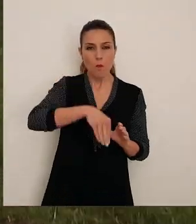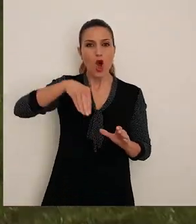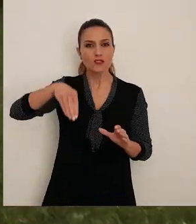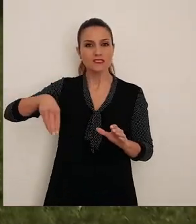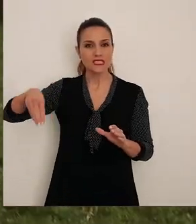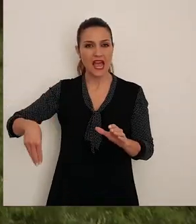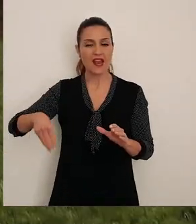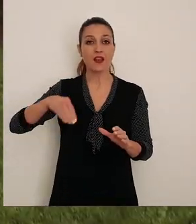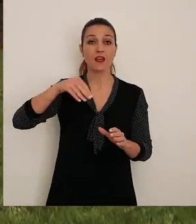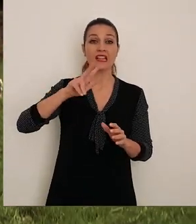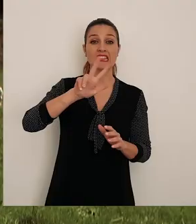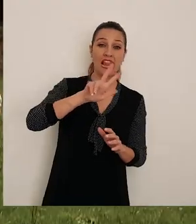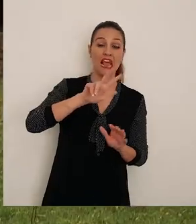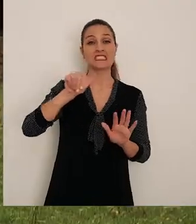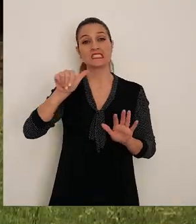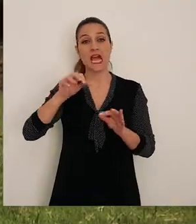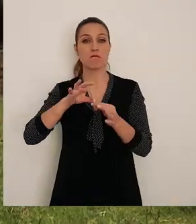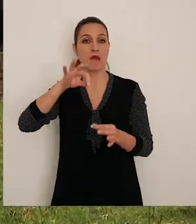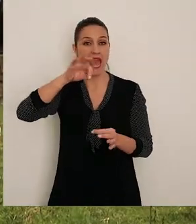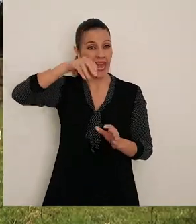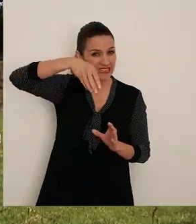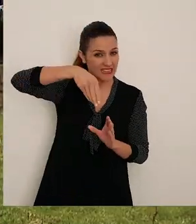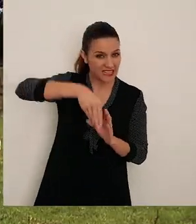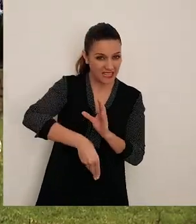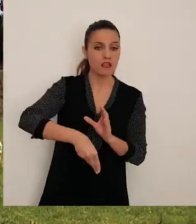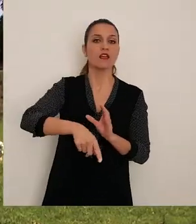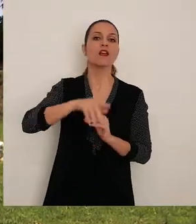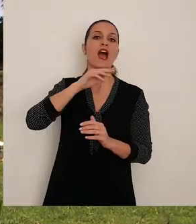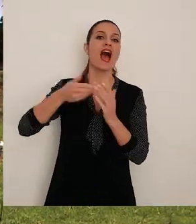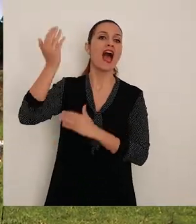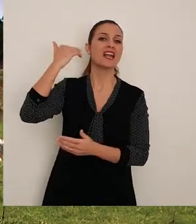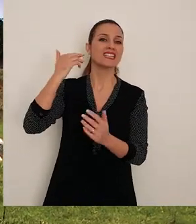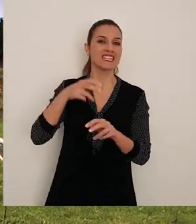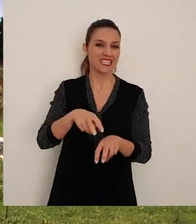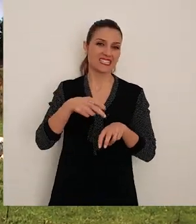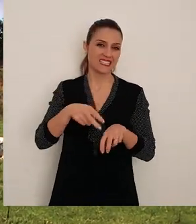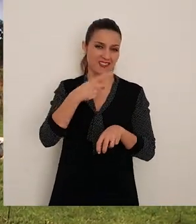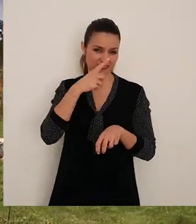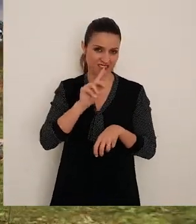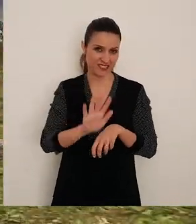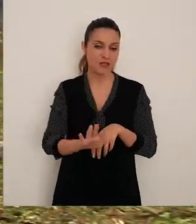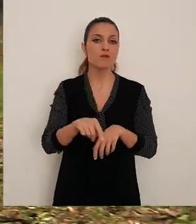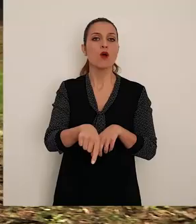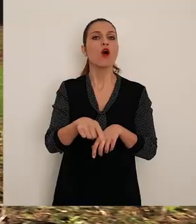Le pozzelle, profonde mediamente dai 3 ai 6 metri, erano degli antichi manufatti rurali, ingegnosi ed